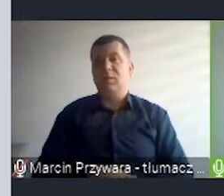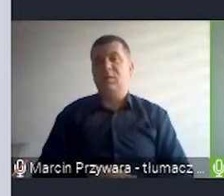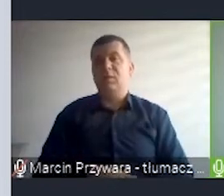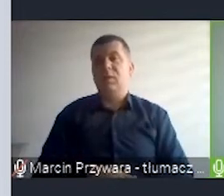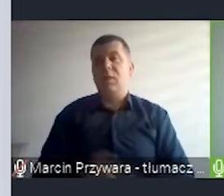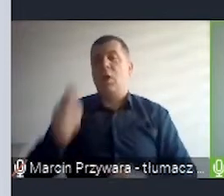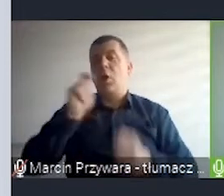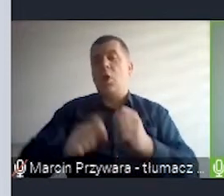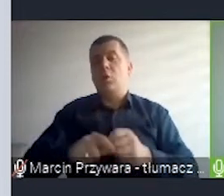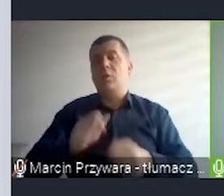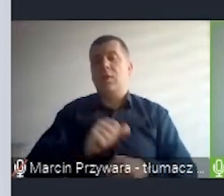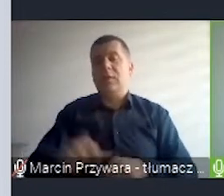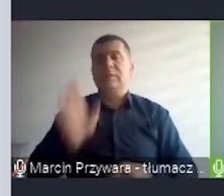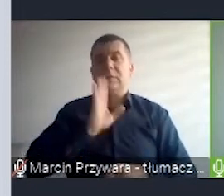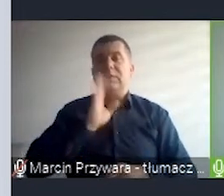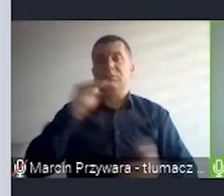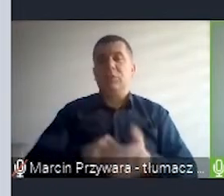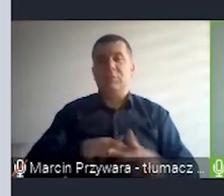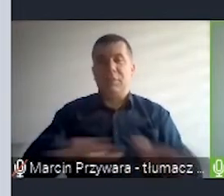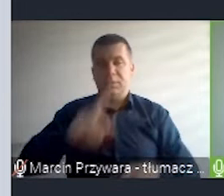a kontrolerów jest tyle samo,